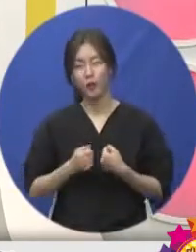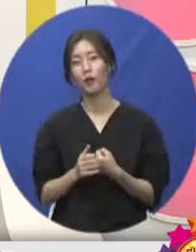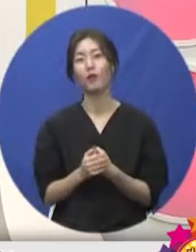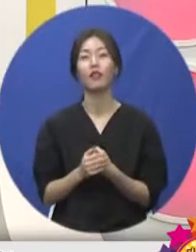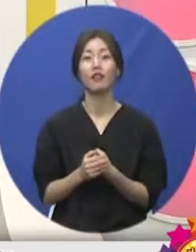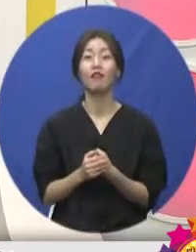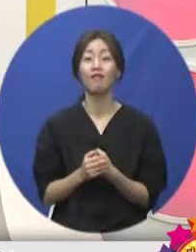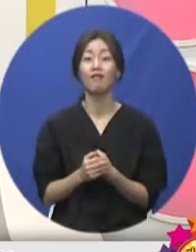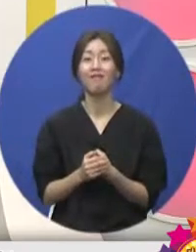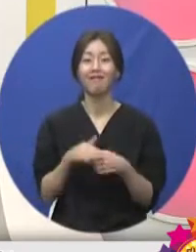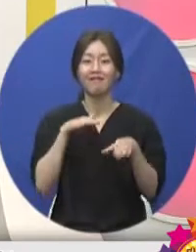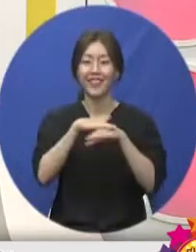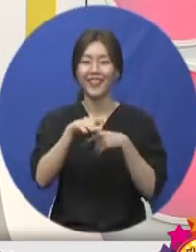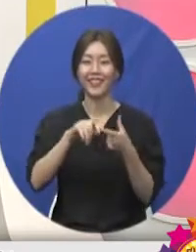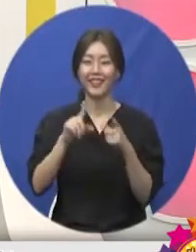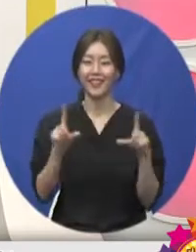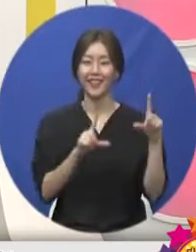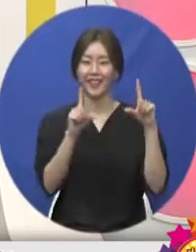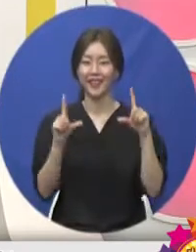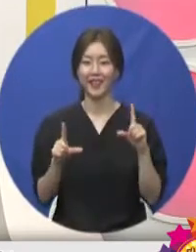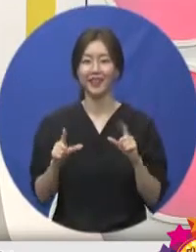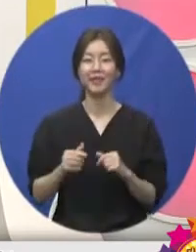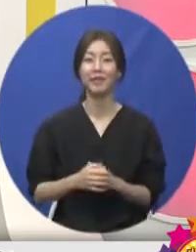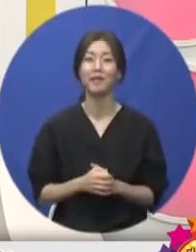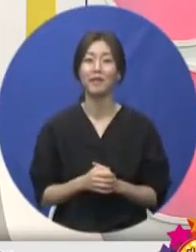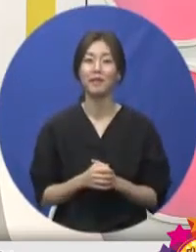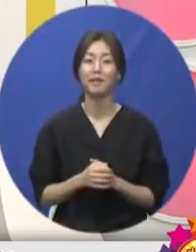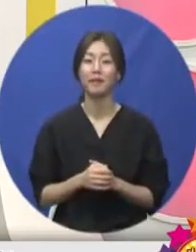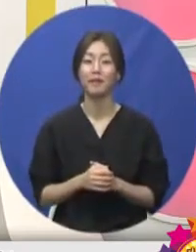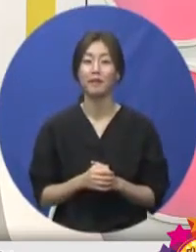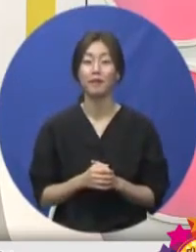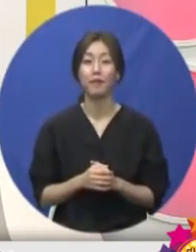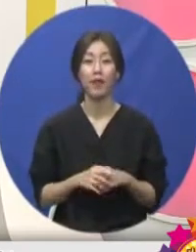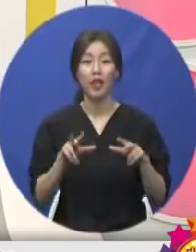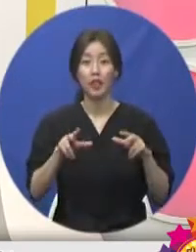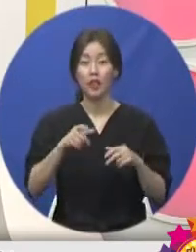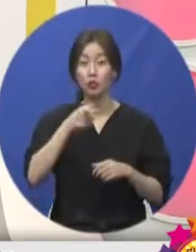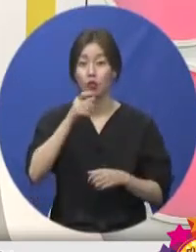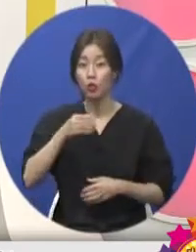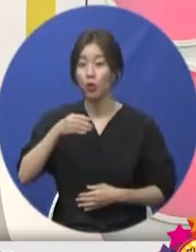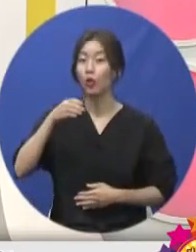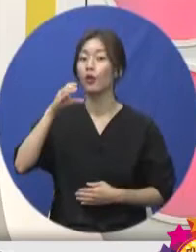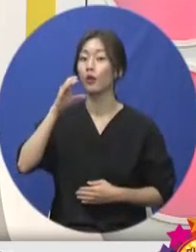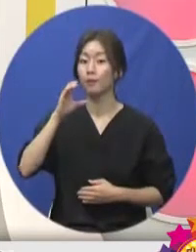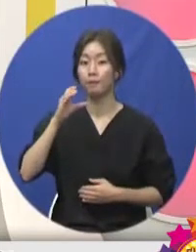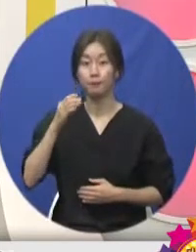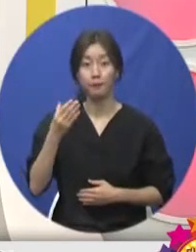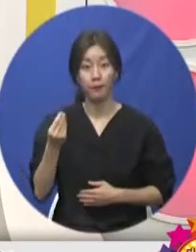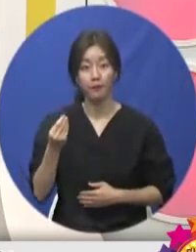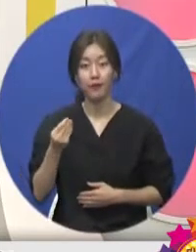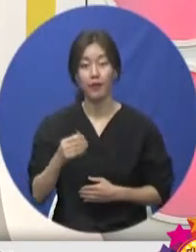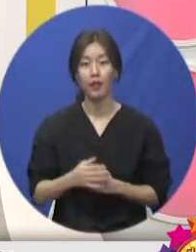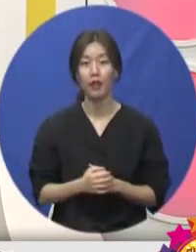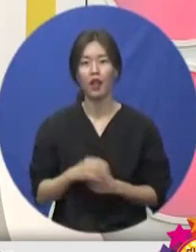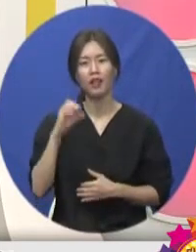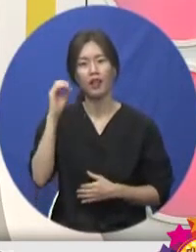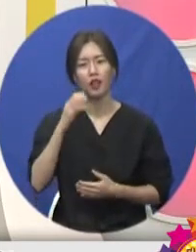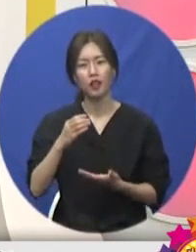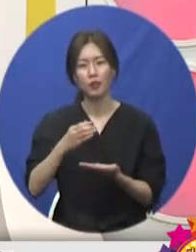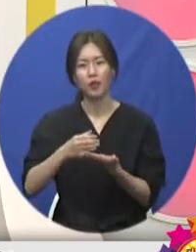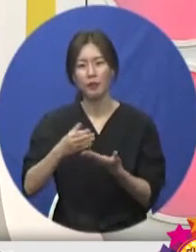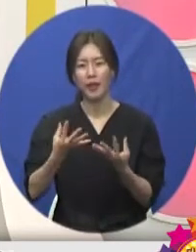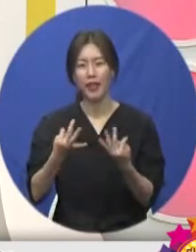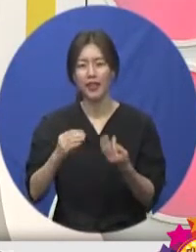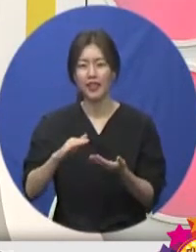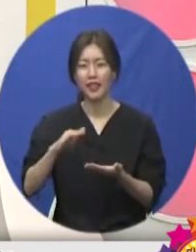변화도 느끼면서 또 살아가는 거죠. 네. 네. 야, 어머니, 그러면 지금 네. 물 한 잔 드셨어요? 물 그냥 이렇게 많이는 안